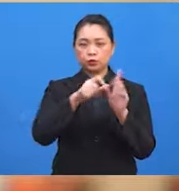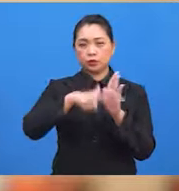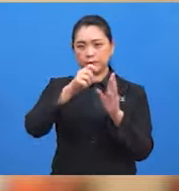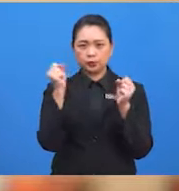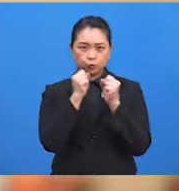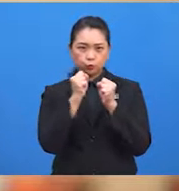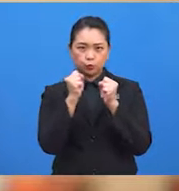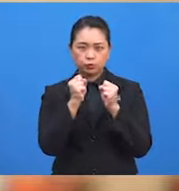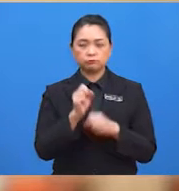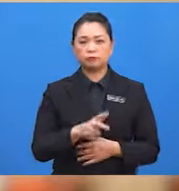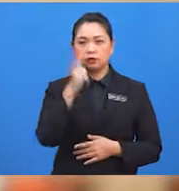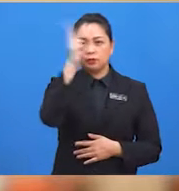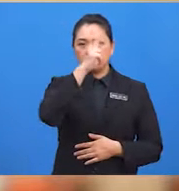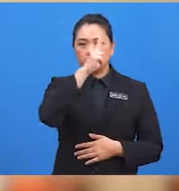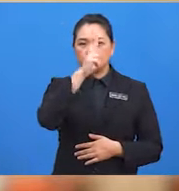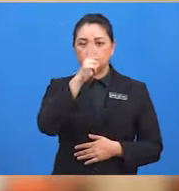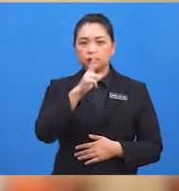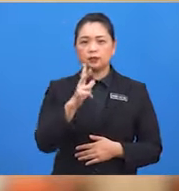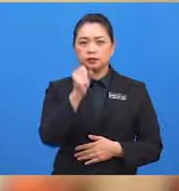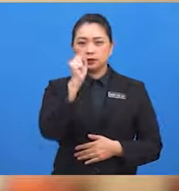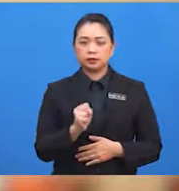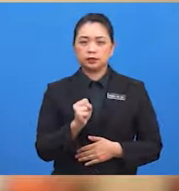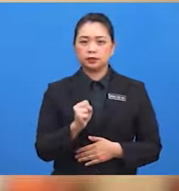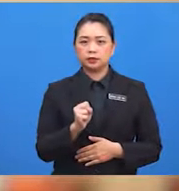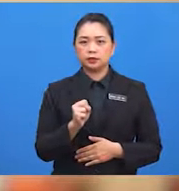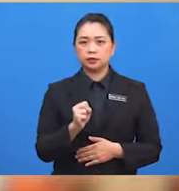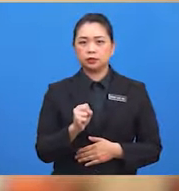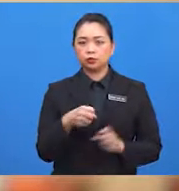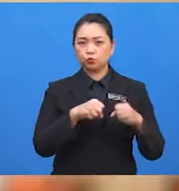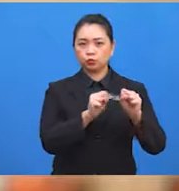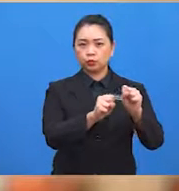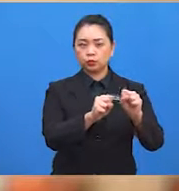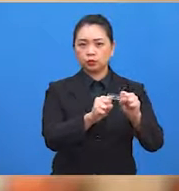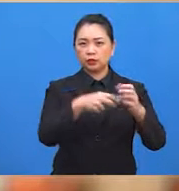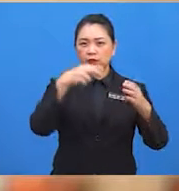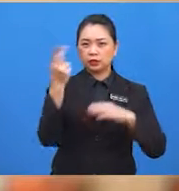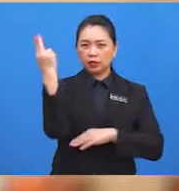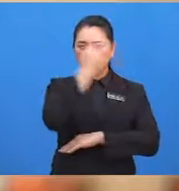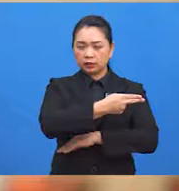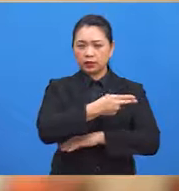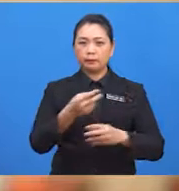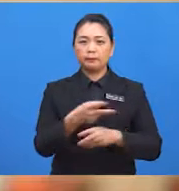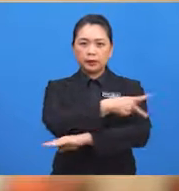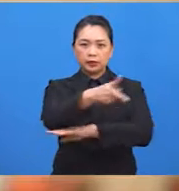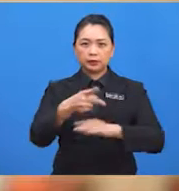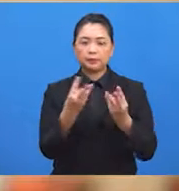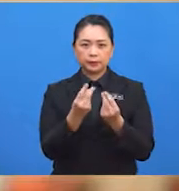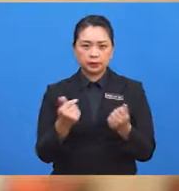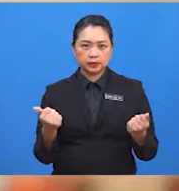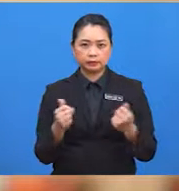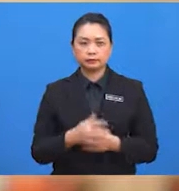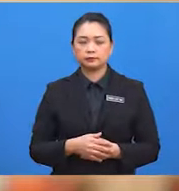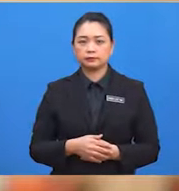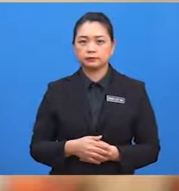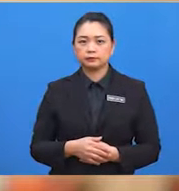Kerajaan Selatan terletak di kawasan hulu Sungai Nil dan terbentang luas menghadap padang pasir. Raja Menes